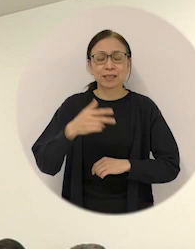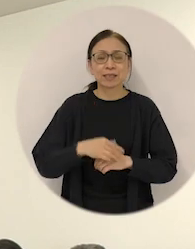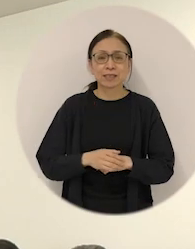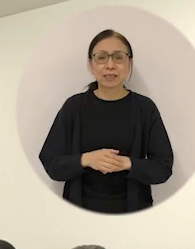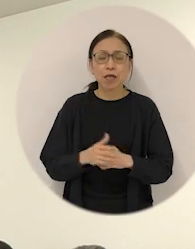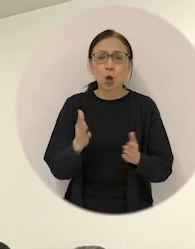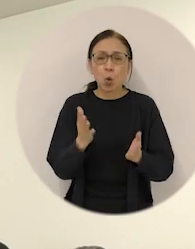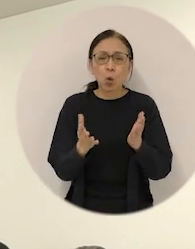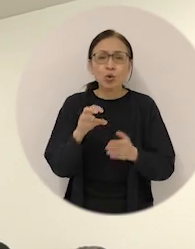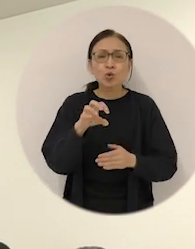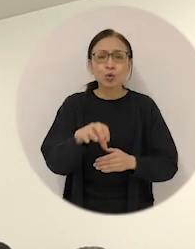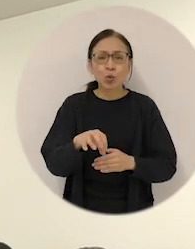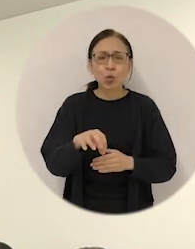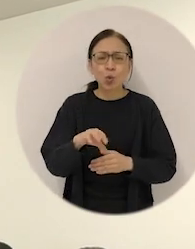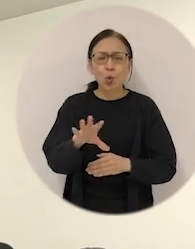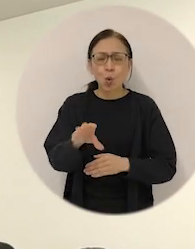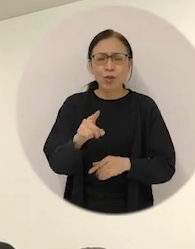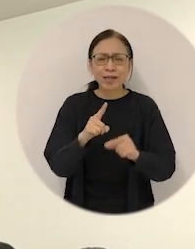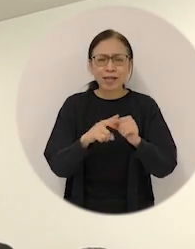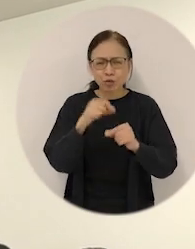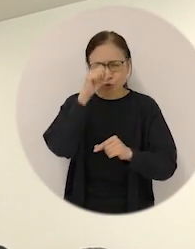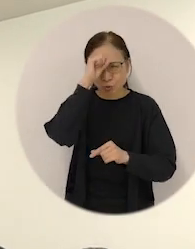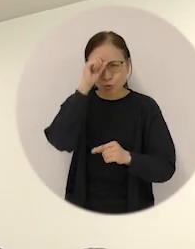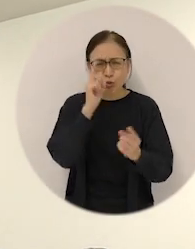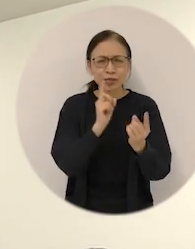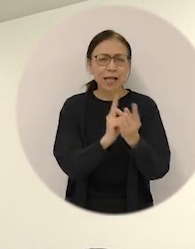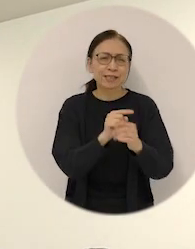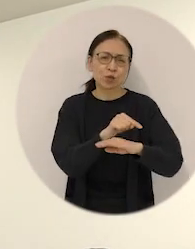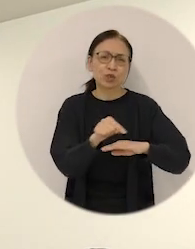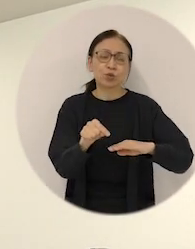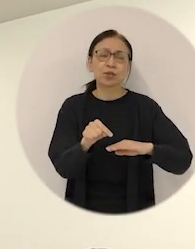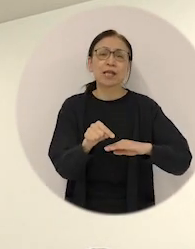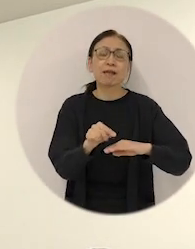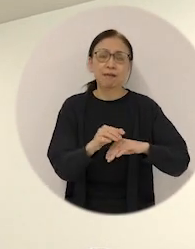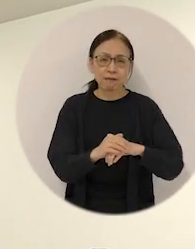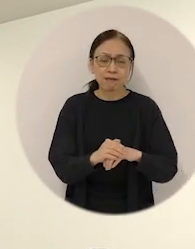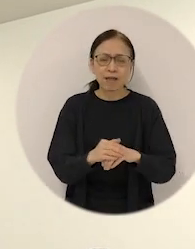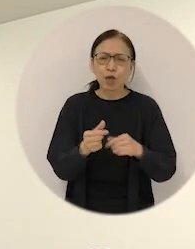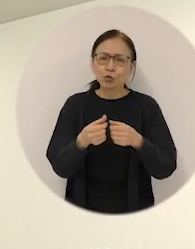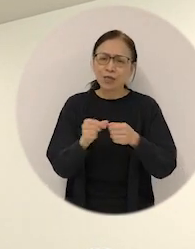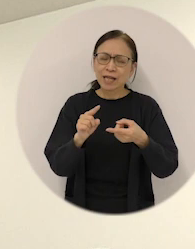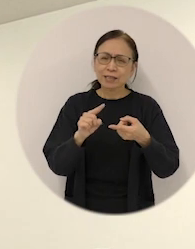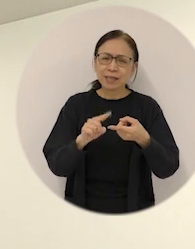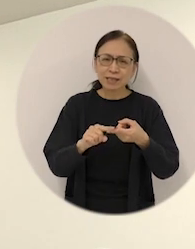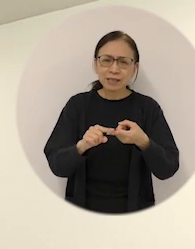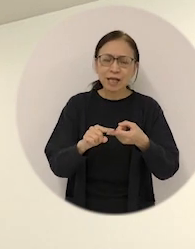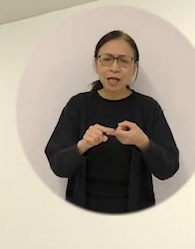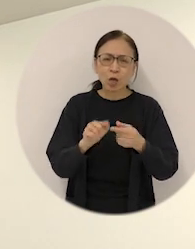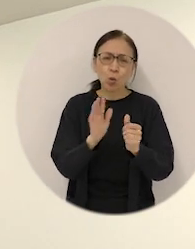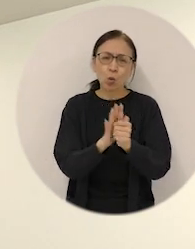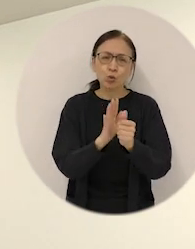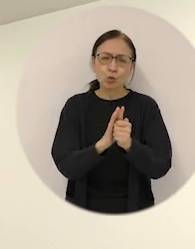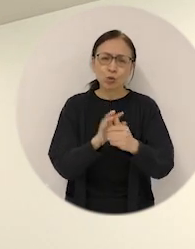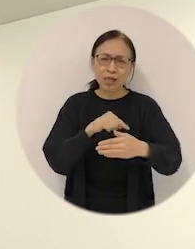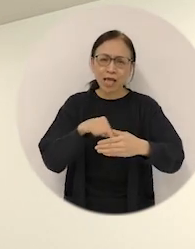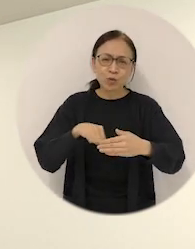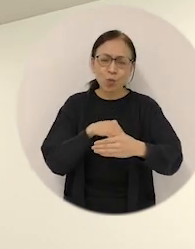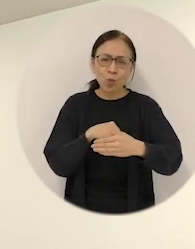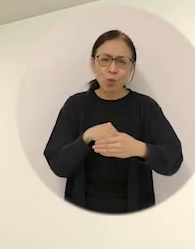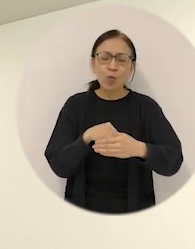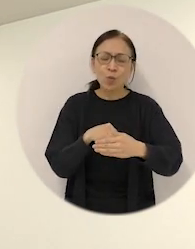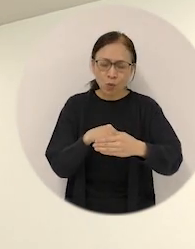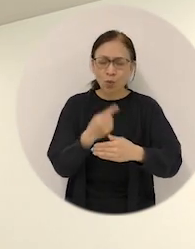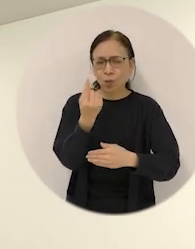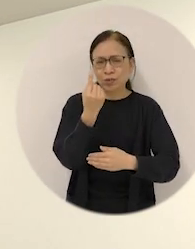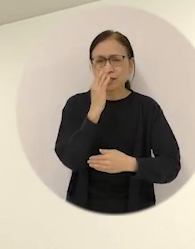保育所の熱中症対策に対する補助金のところで具体的な補助される内容とかについて教えていただければ